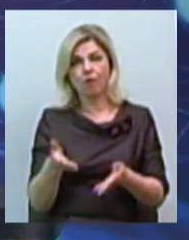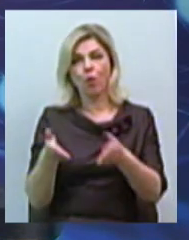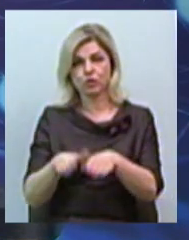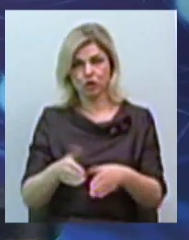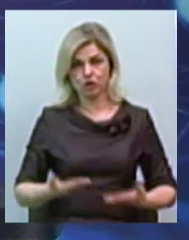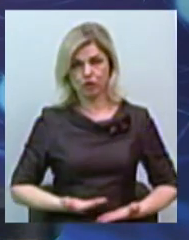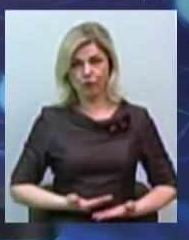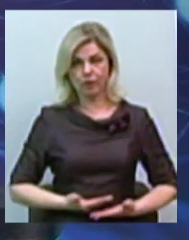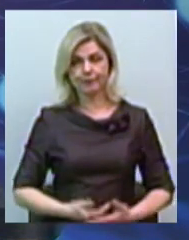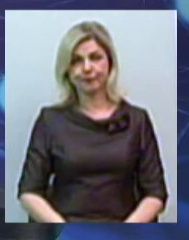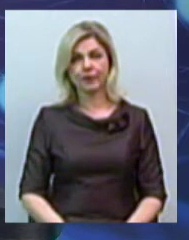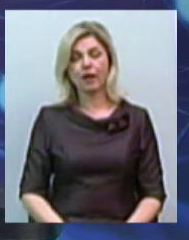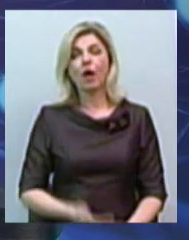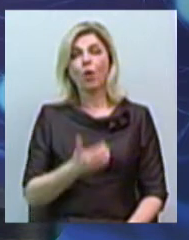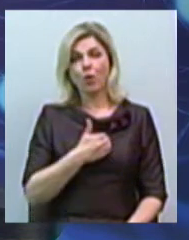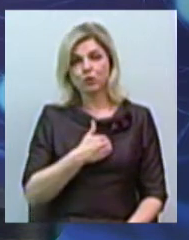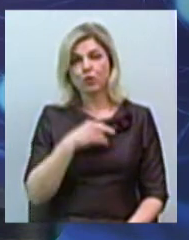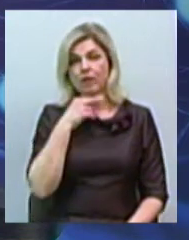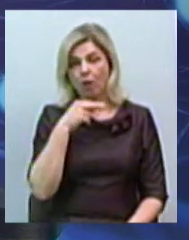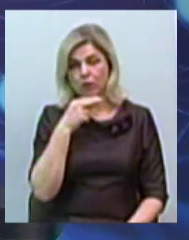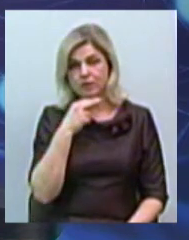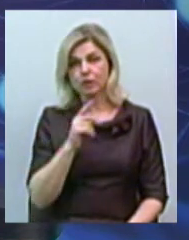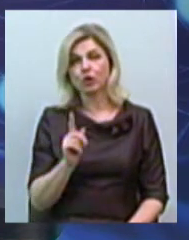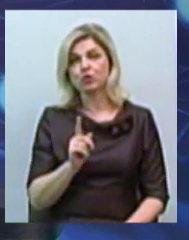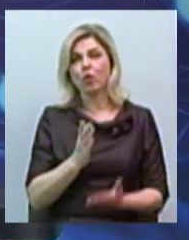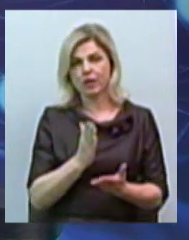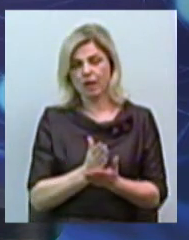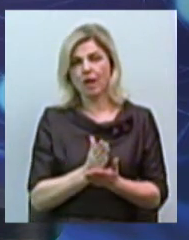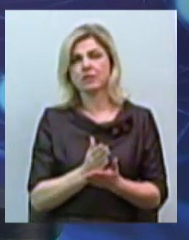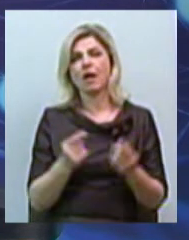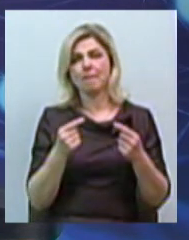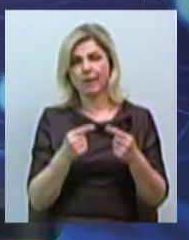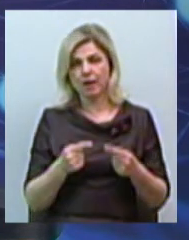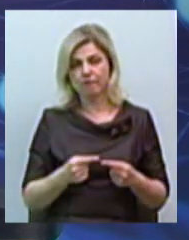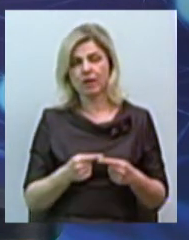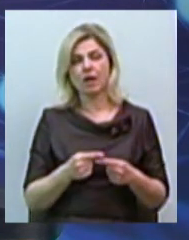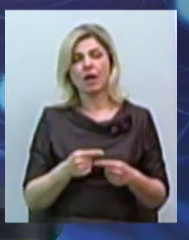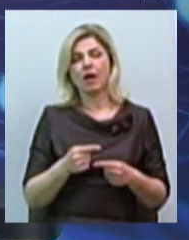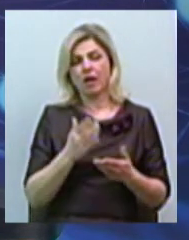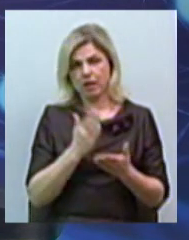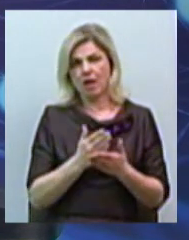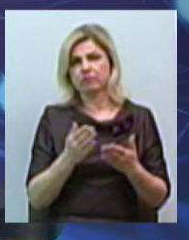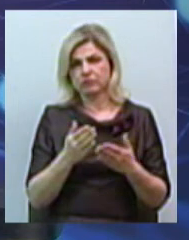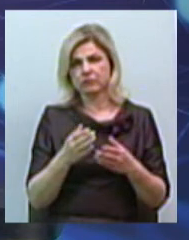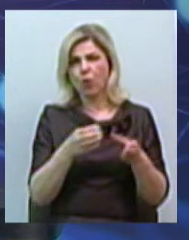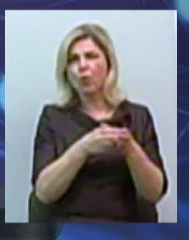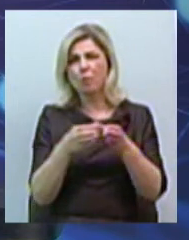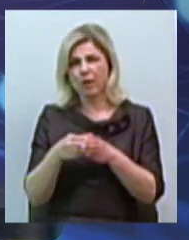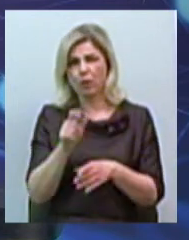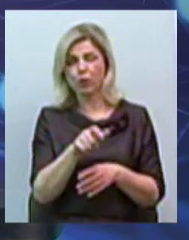живою. Проте я хочу наголосити, що є певні прошарки населення,